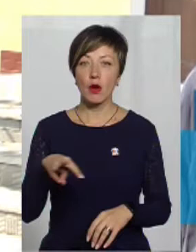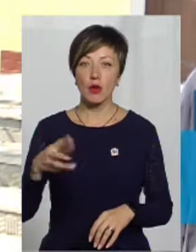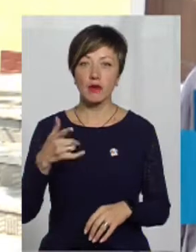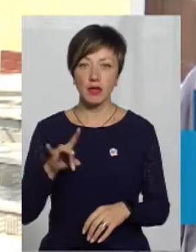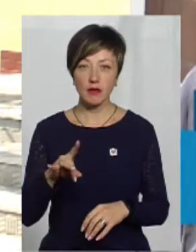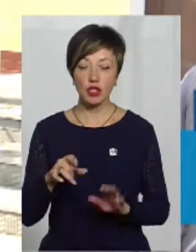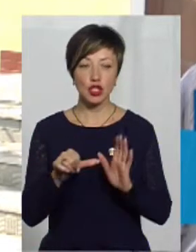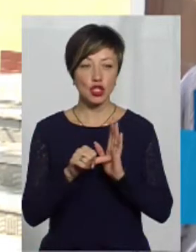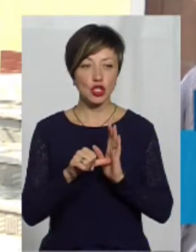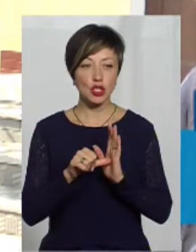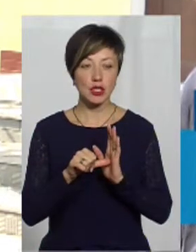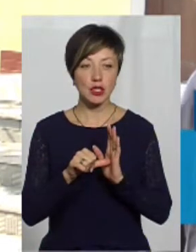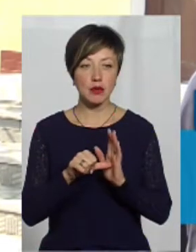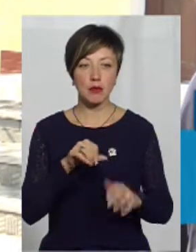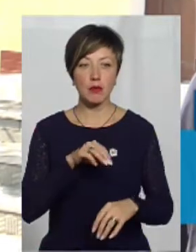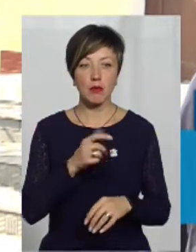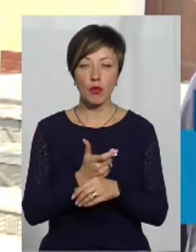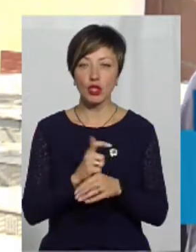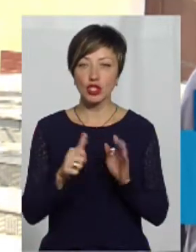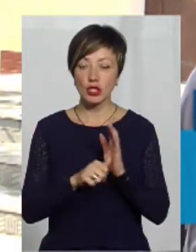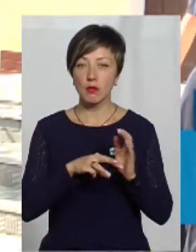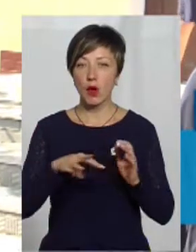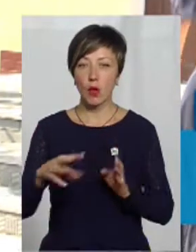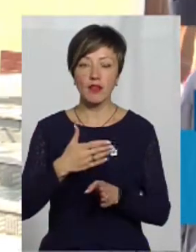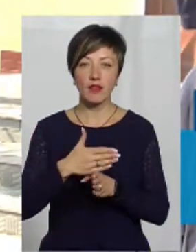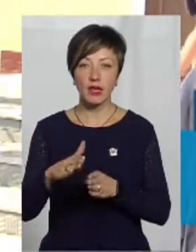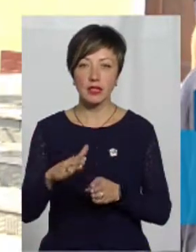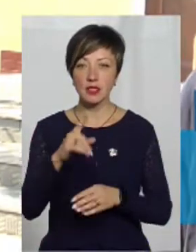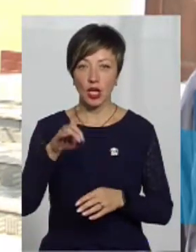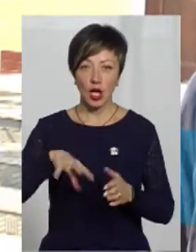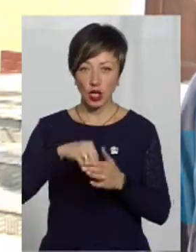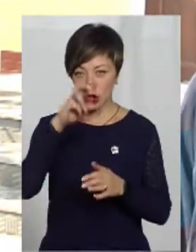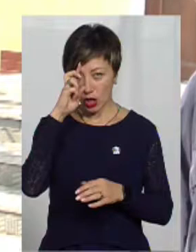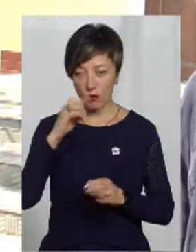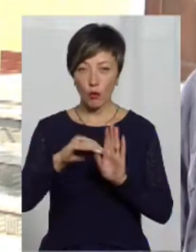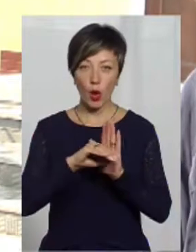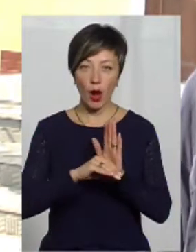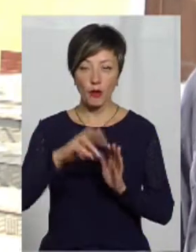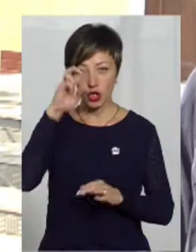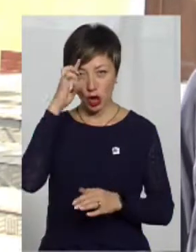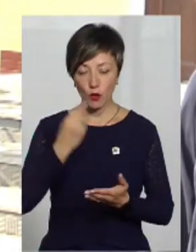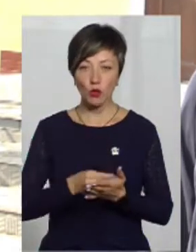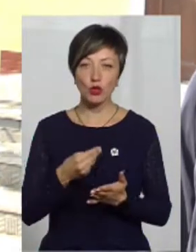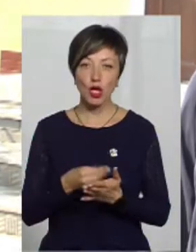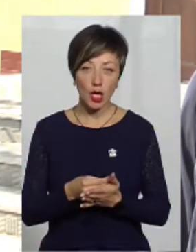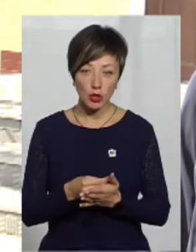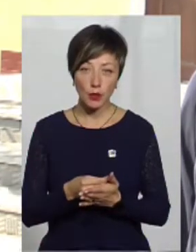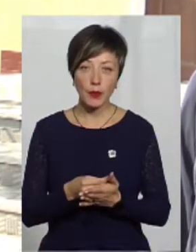гривень, понад 6 мільйонів гривень, яких виділено за державною програмою з державного бюджету